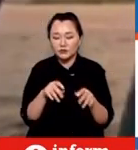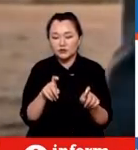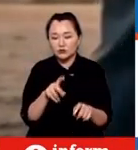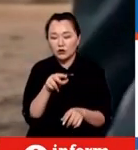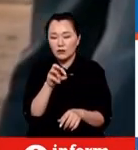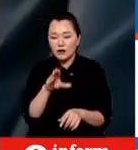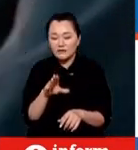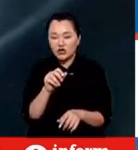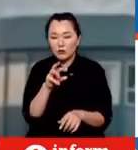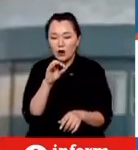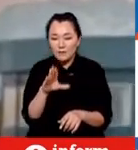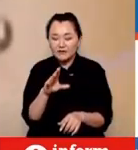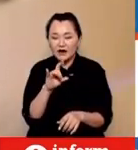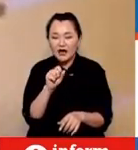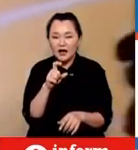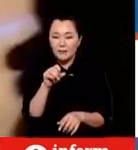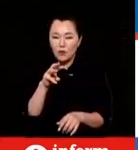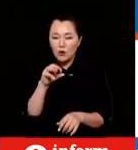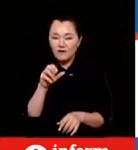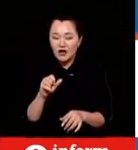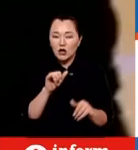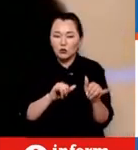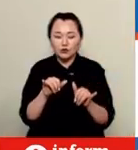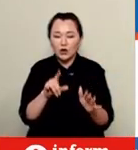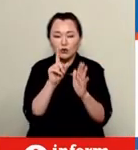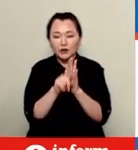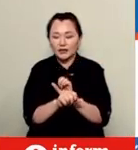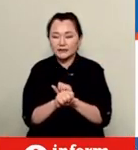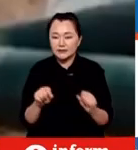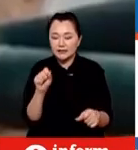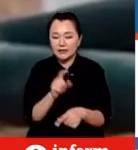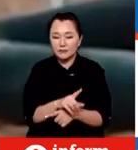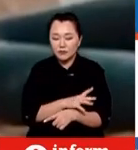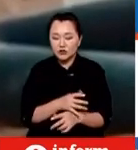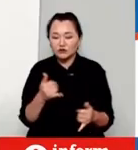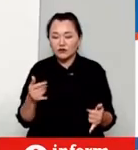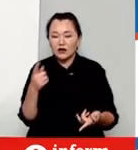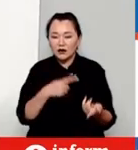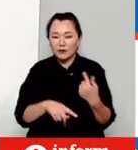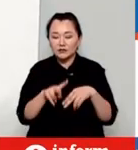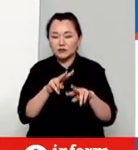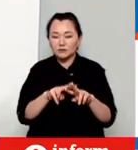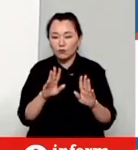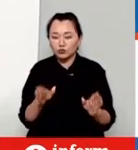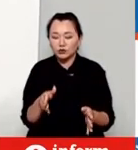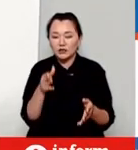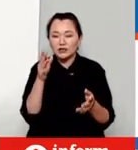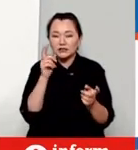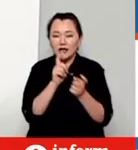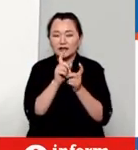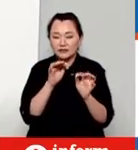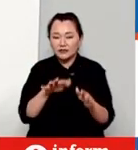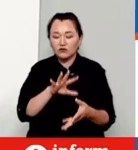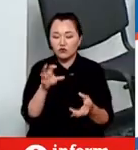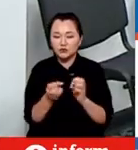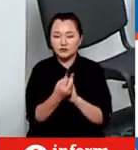Төребаевқа, Жармұхамедов пен Рахымоваға ешқайда кетіп қалмауды тапсырды, өйткені бүгін олар қайта қамауға алынбақ. Жалпы даулы іс бойынша барлығы